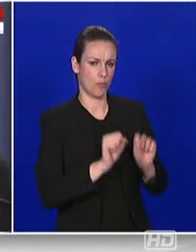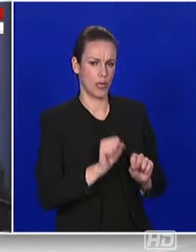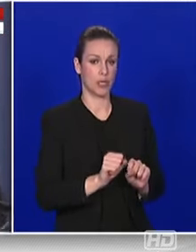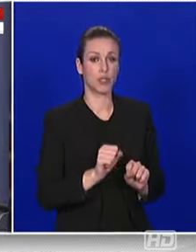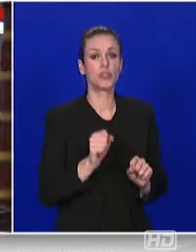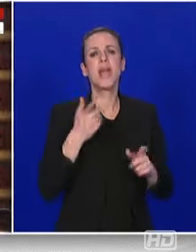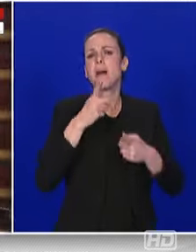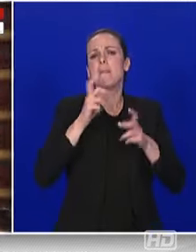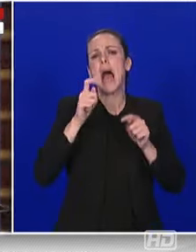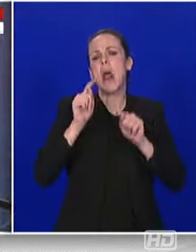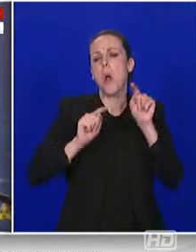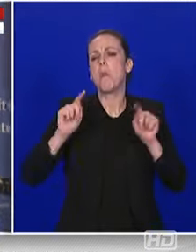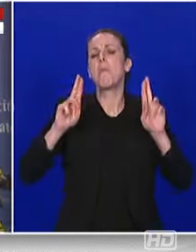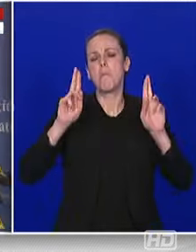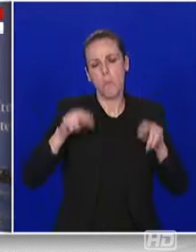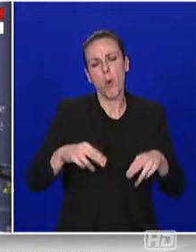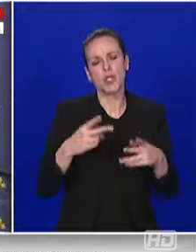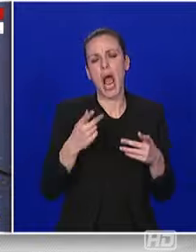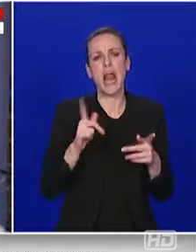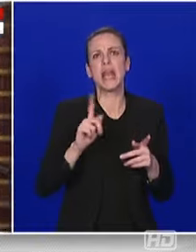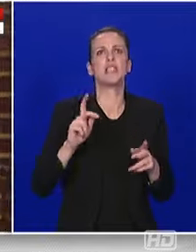varijacije su naravno moguće.